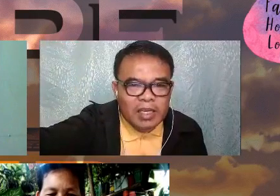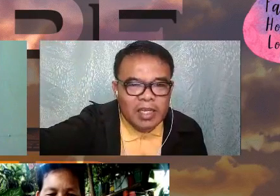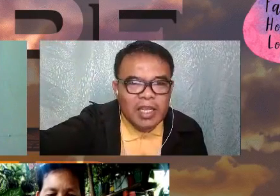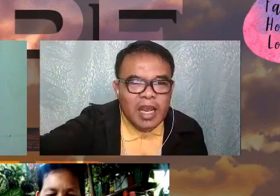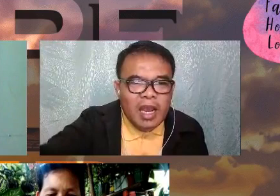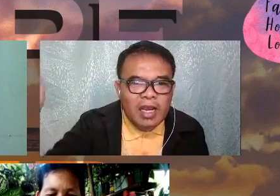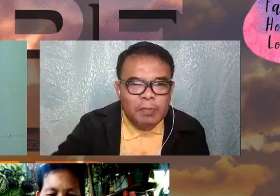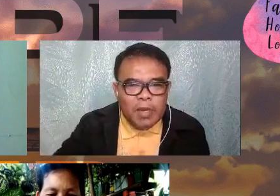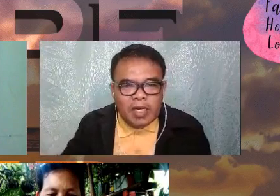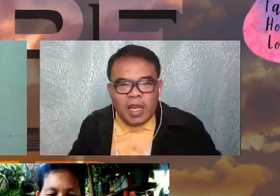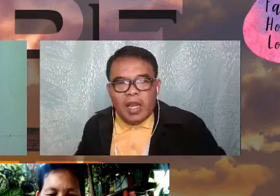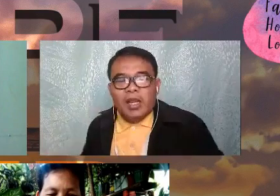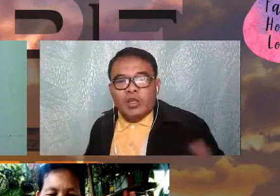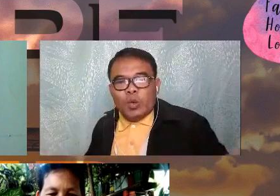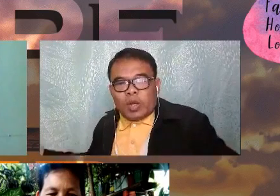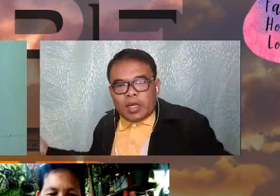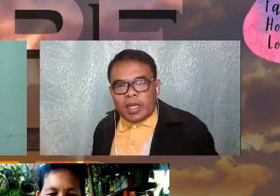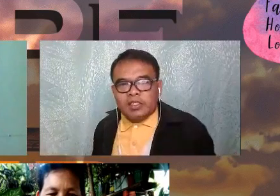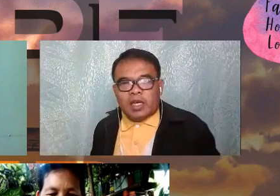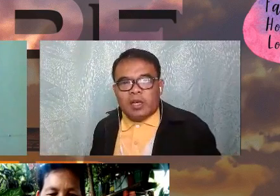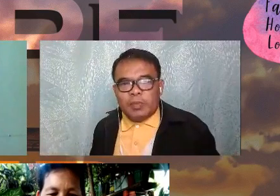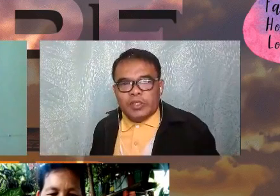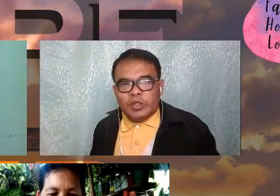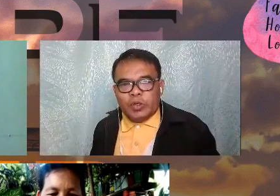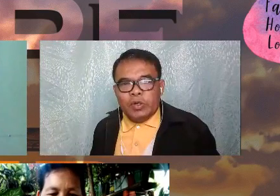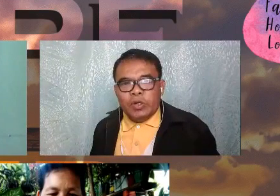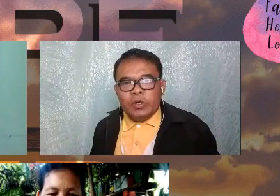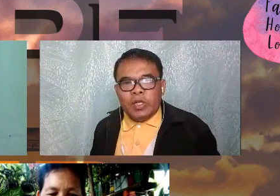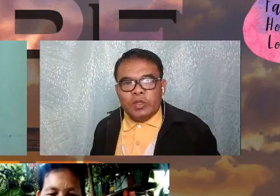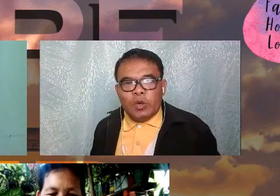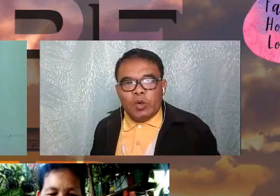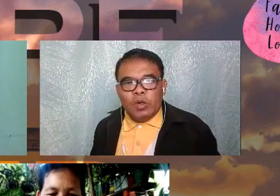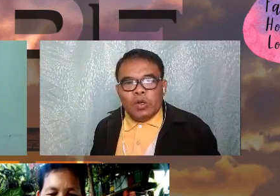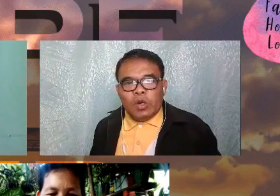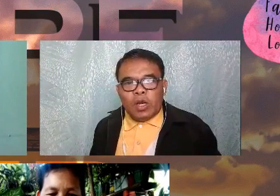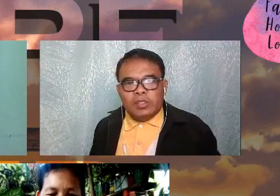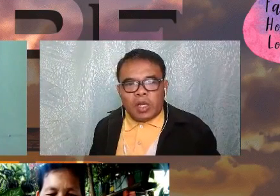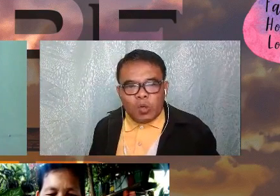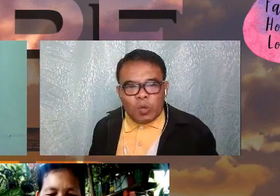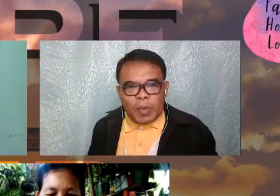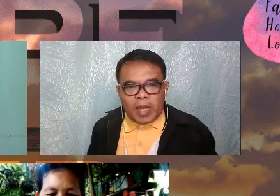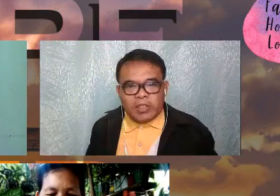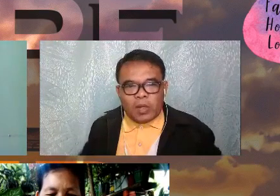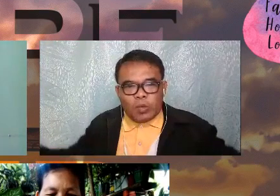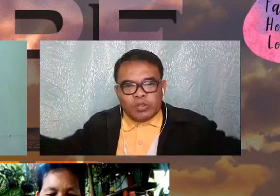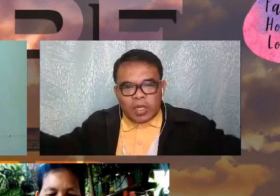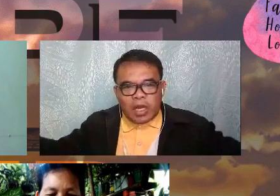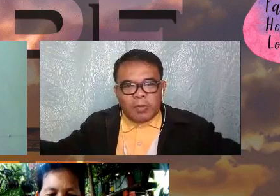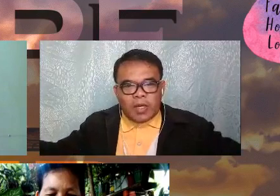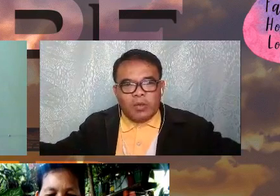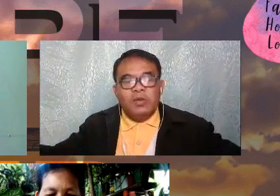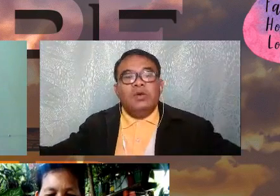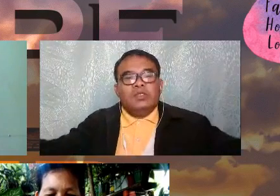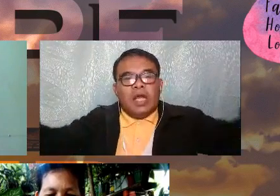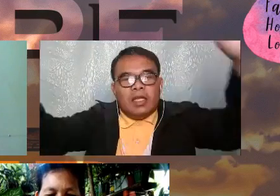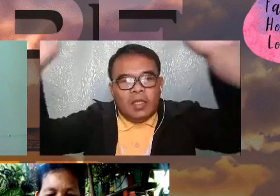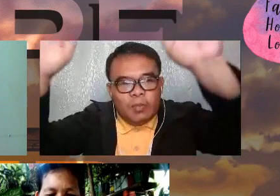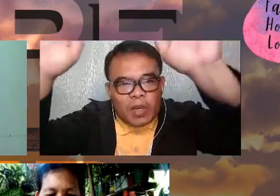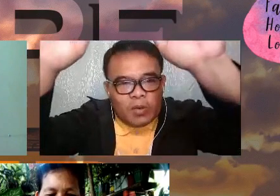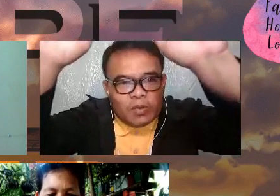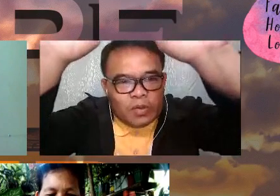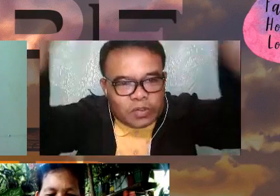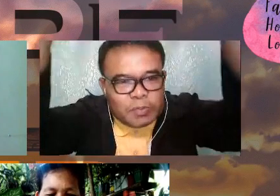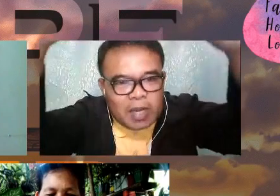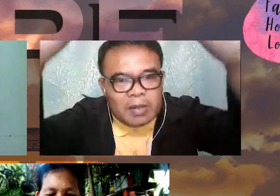namamagitan na siya. Inihaharap na niya yung kanyang sakripisyo dito sa lupa, sa krus ng Kalbaryo sa